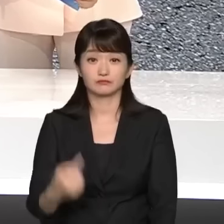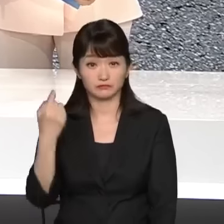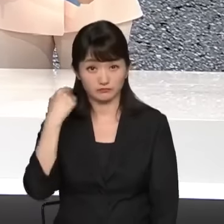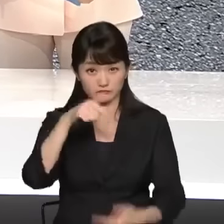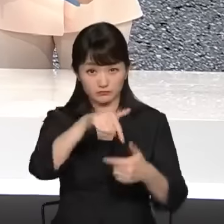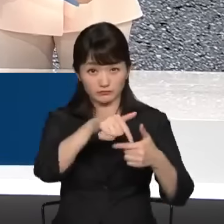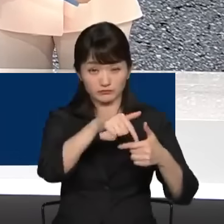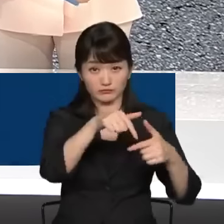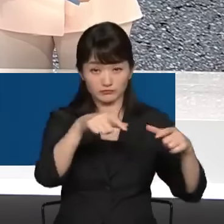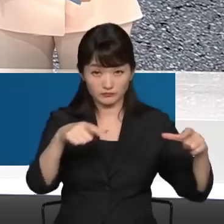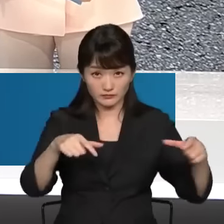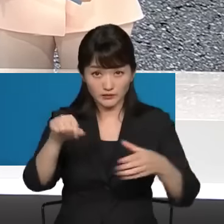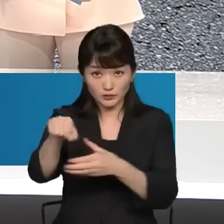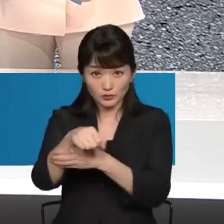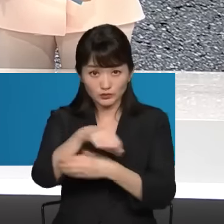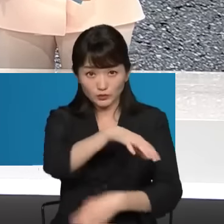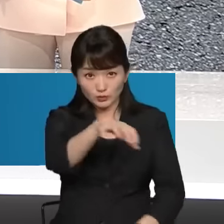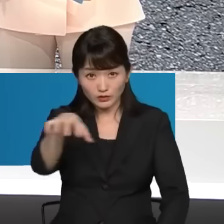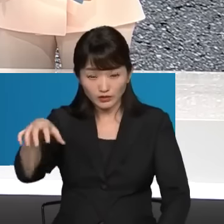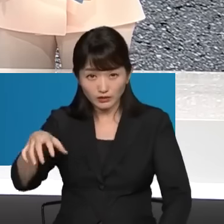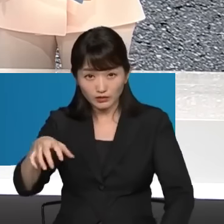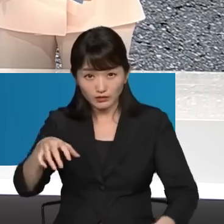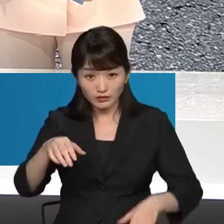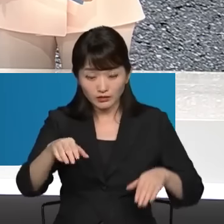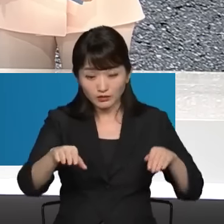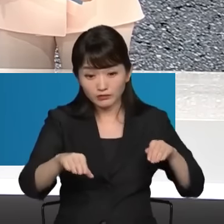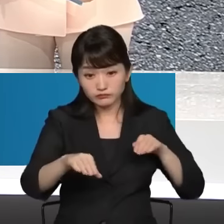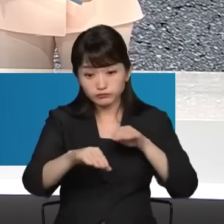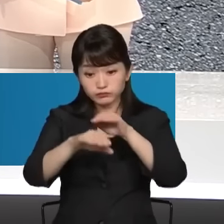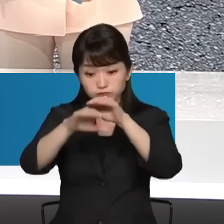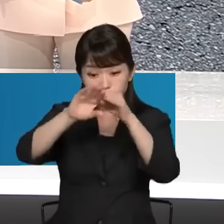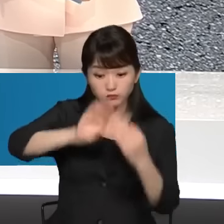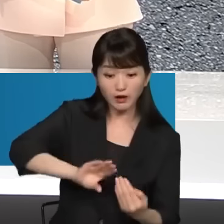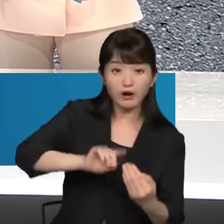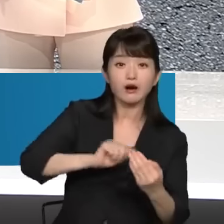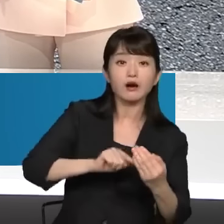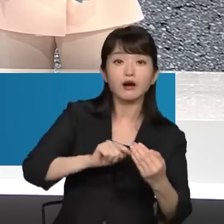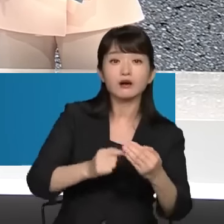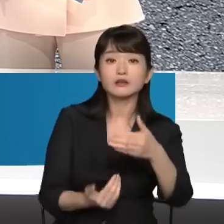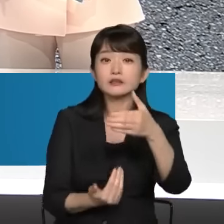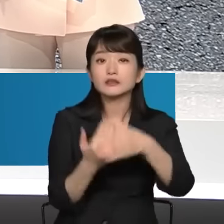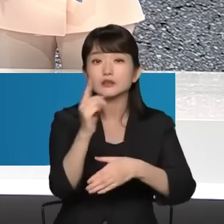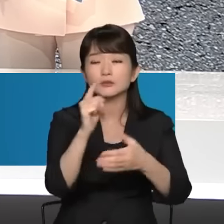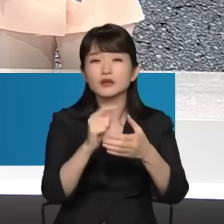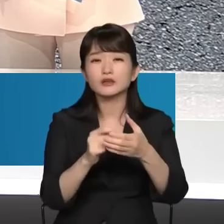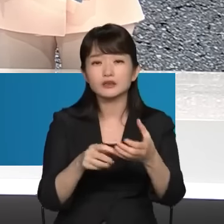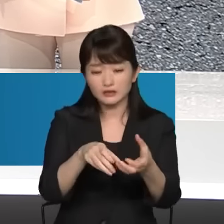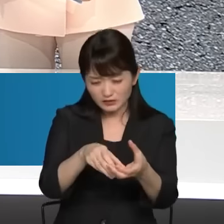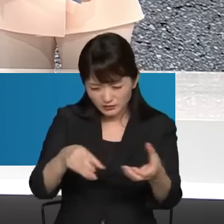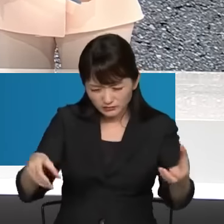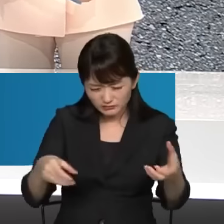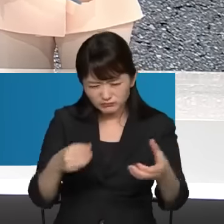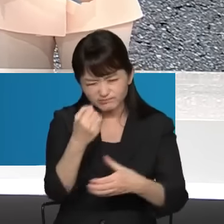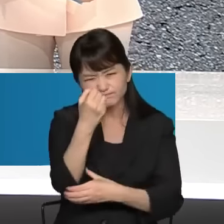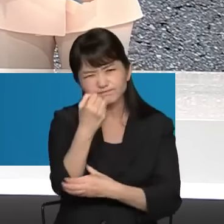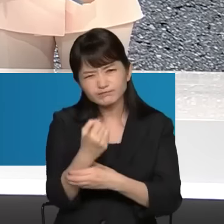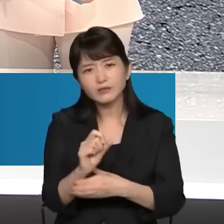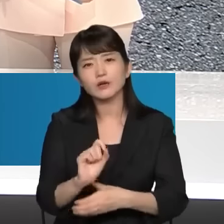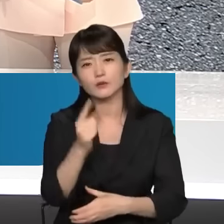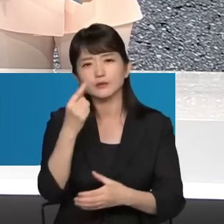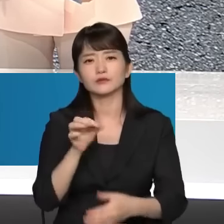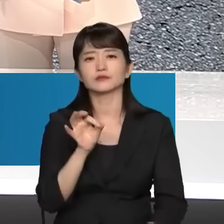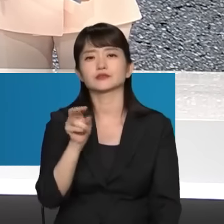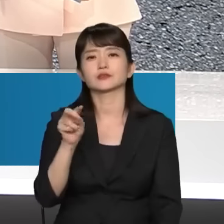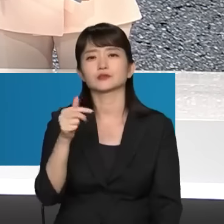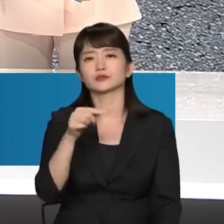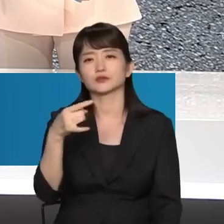어제 강남과 종로 일대에서 땅꺼짐 사고가 이어졌습니다. 두 사고 모두 낡은 시설이 문제였습니다.